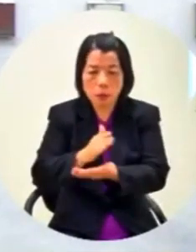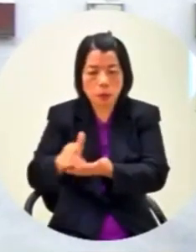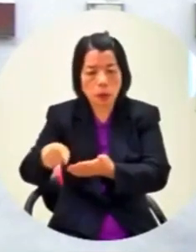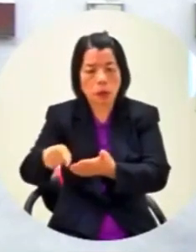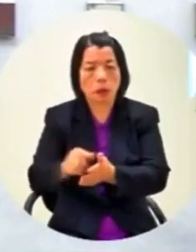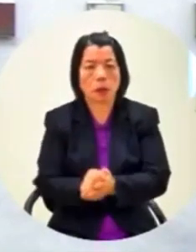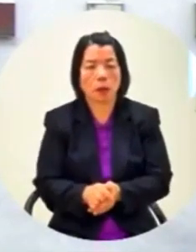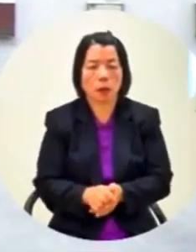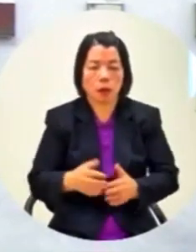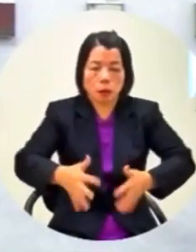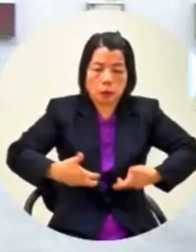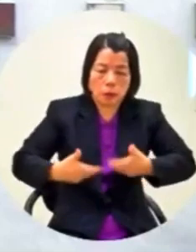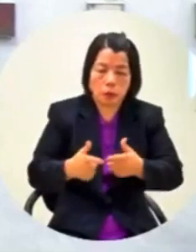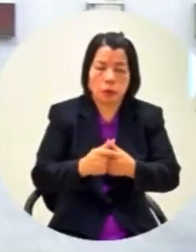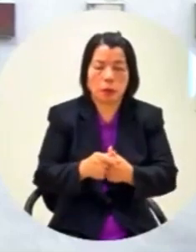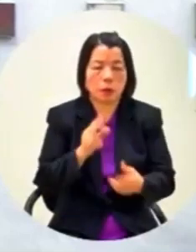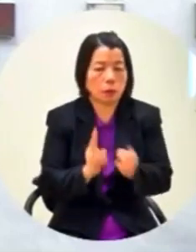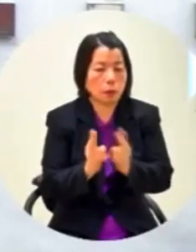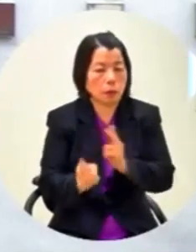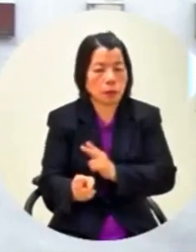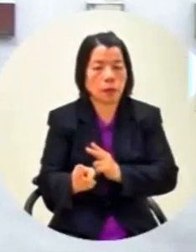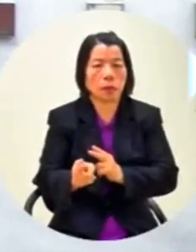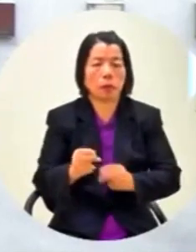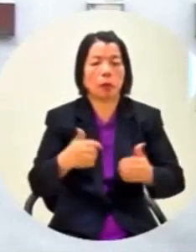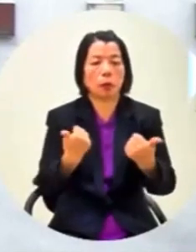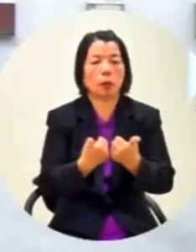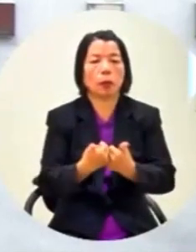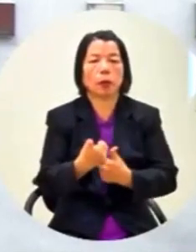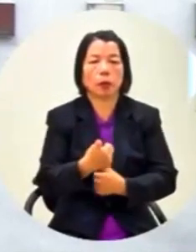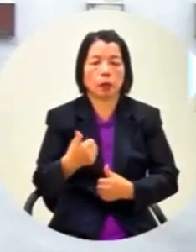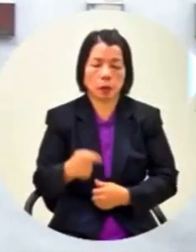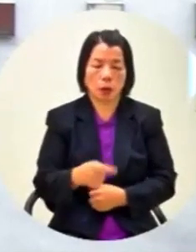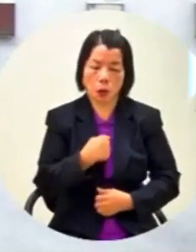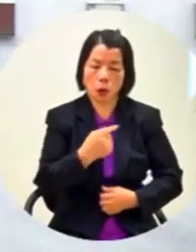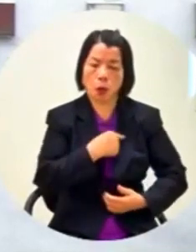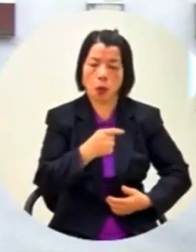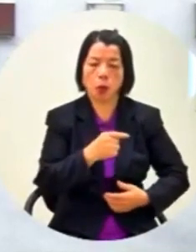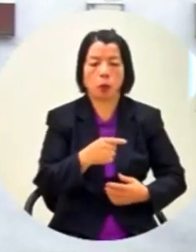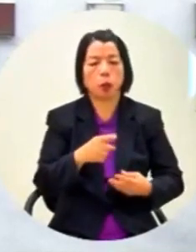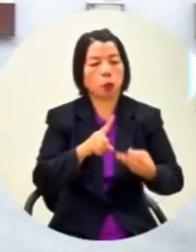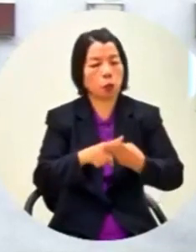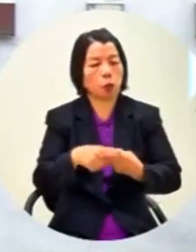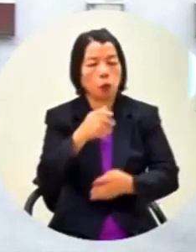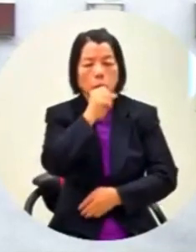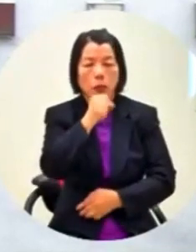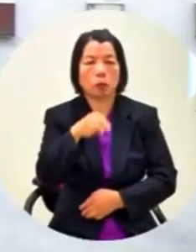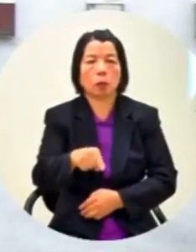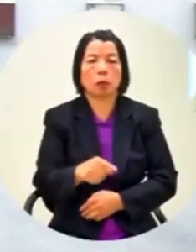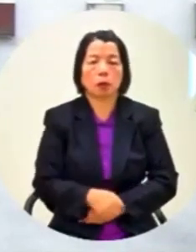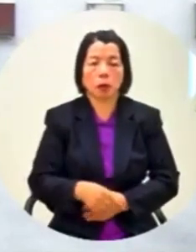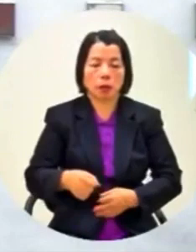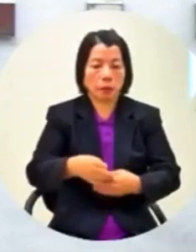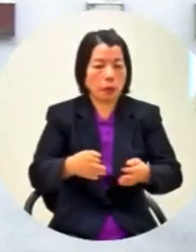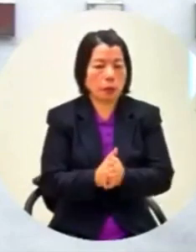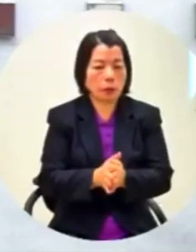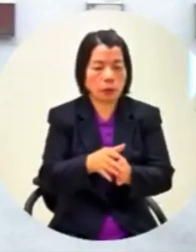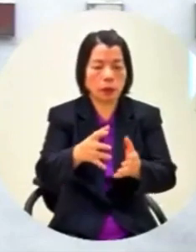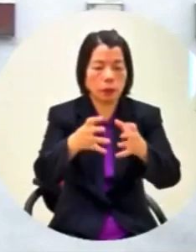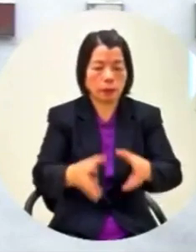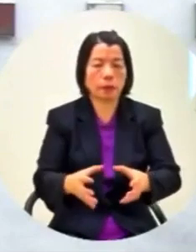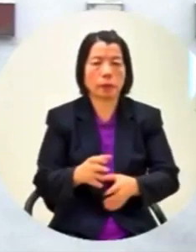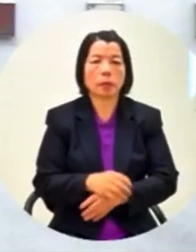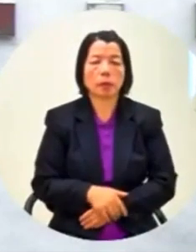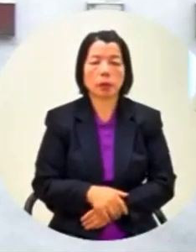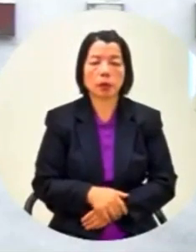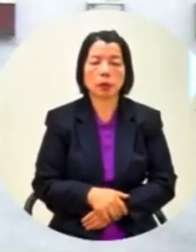挥临时会议，我个人来主持，在第一时间积极的部署。我们完成各